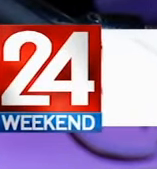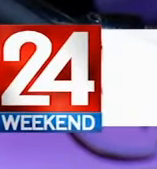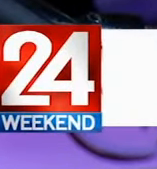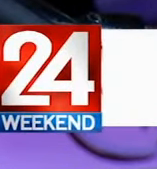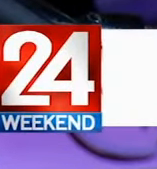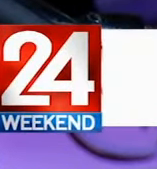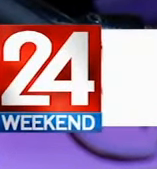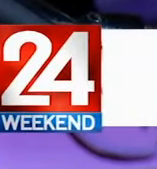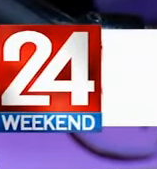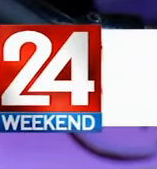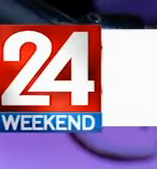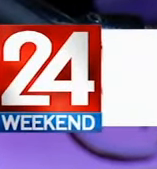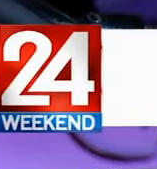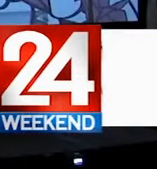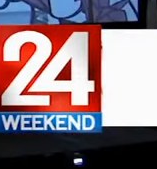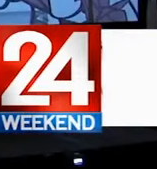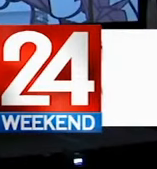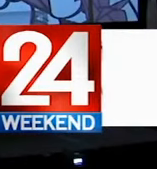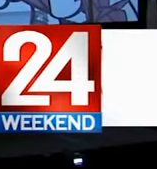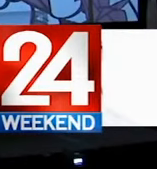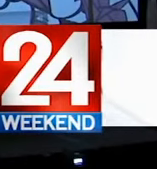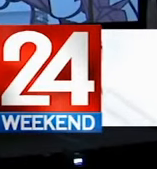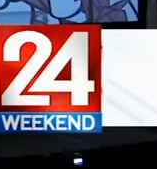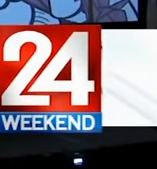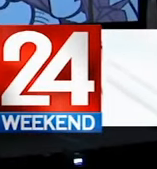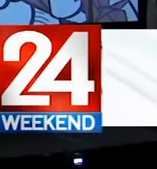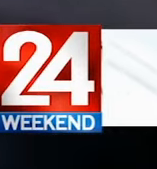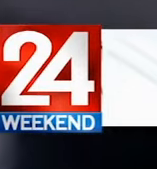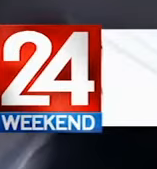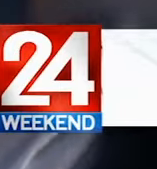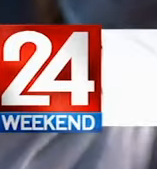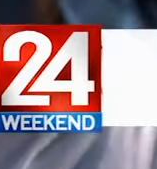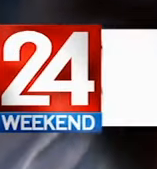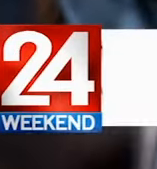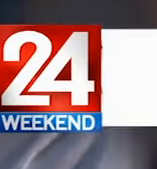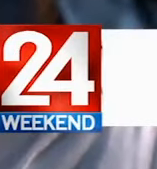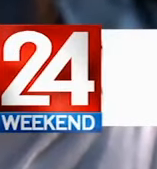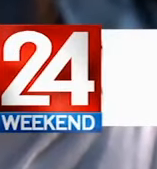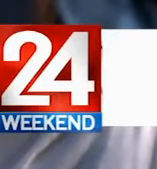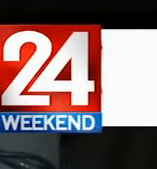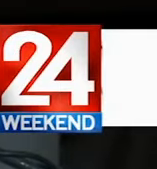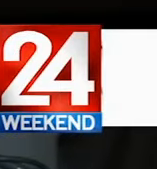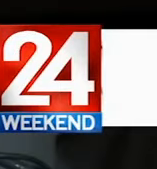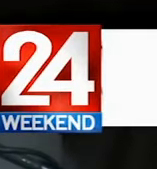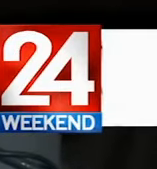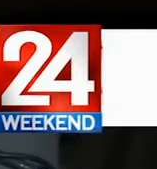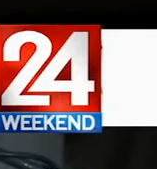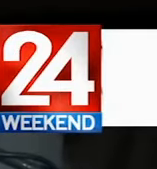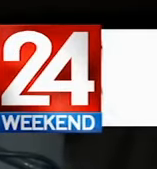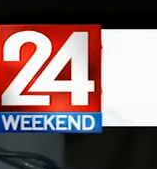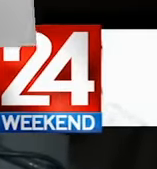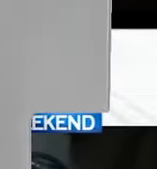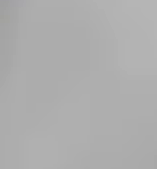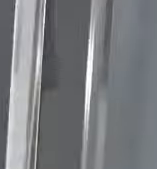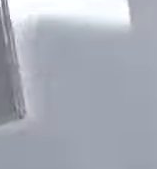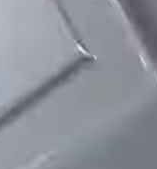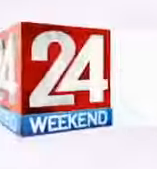Isandaang libong trabaho alok ng Japanese employers para sa mga Pilipino. Ano-ano kaya ang hanap nila?